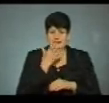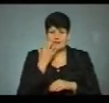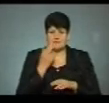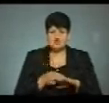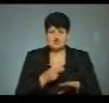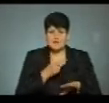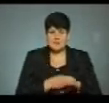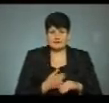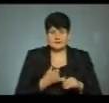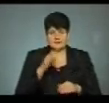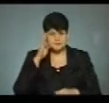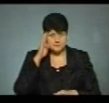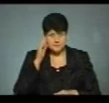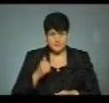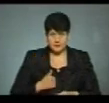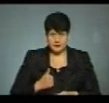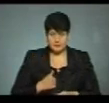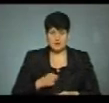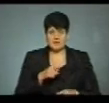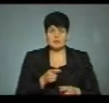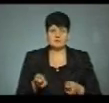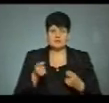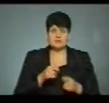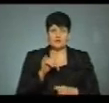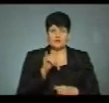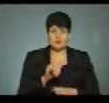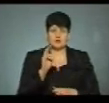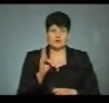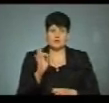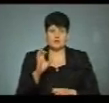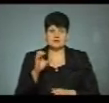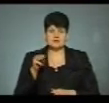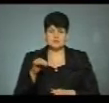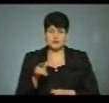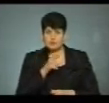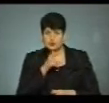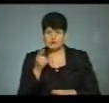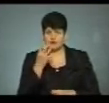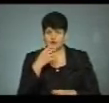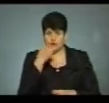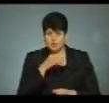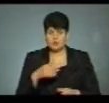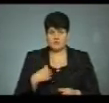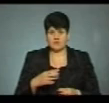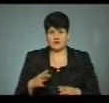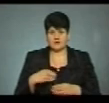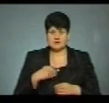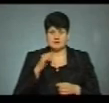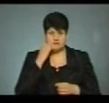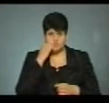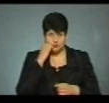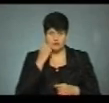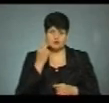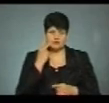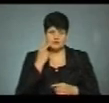шкарпетки для бійців. Їх принесла Уляна Костів. Продовж 4 років ми з бабусею